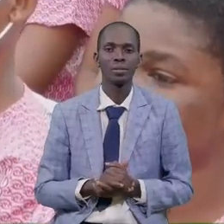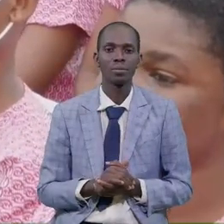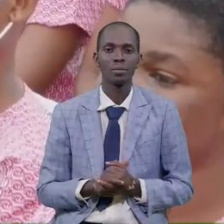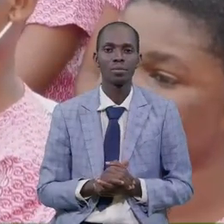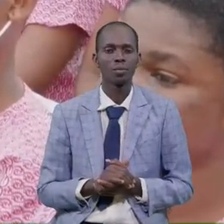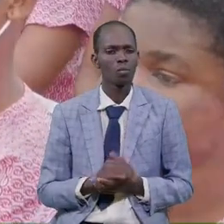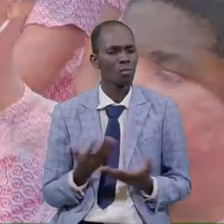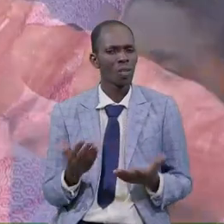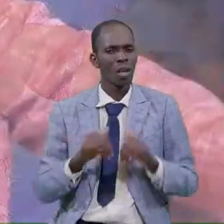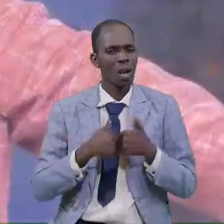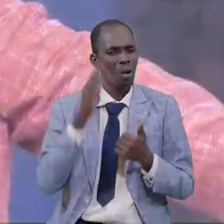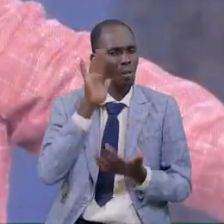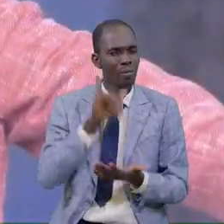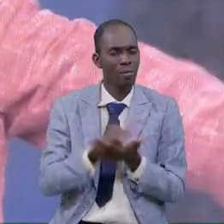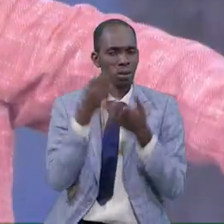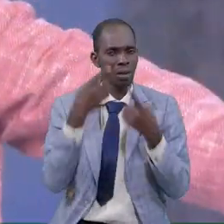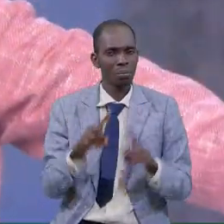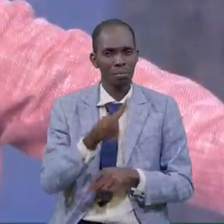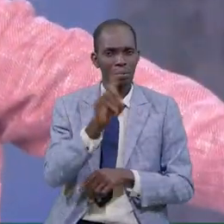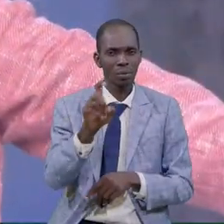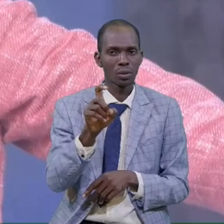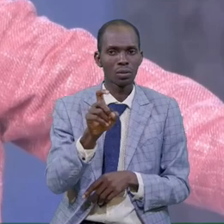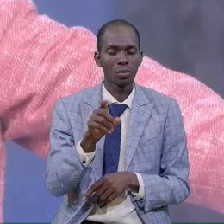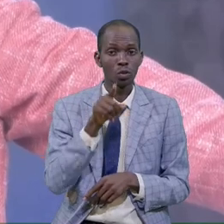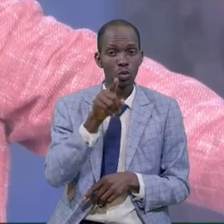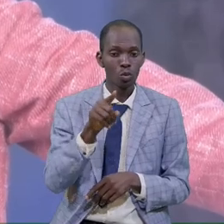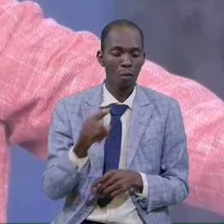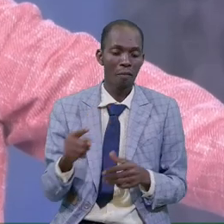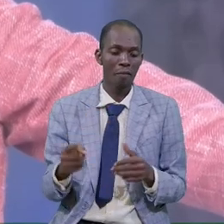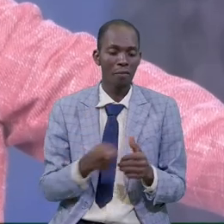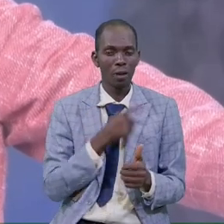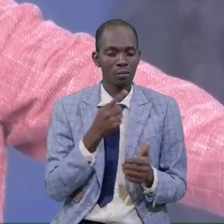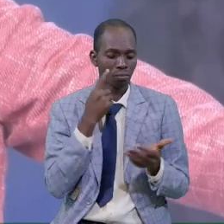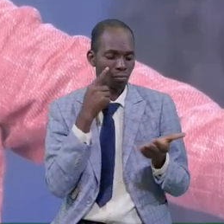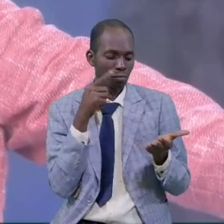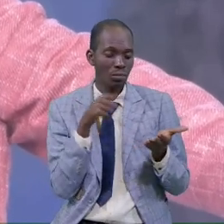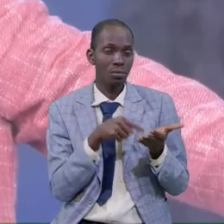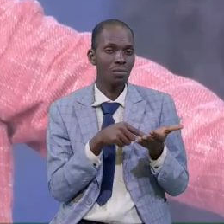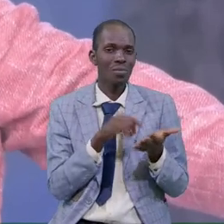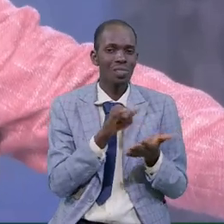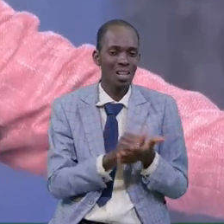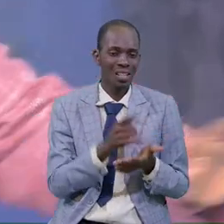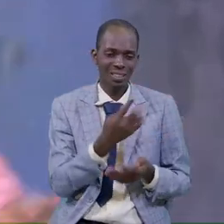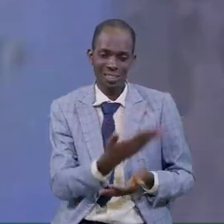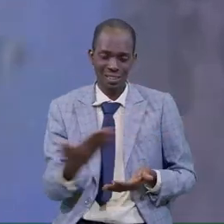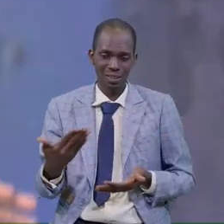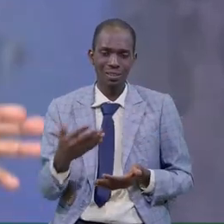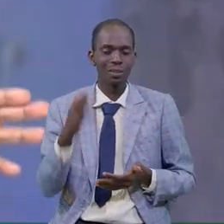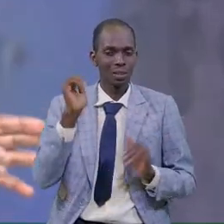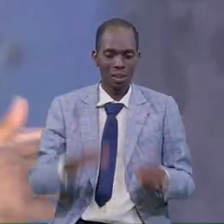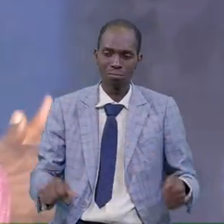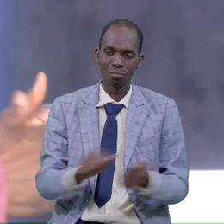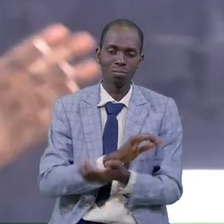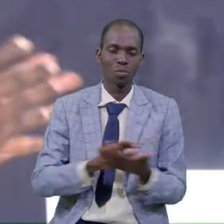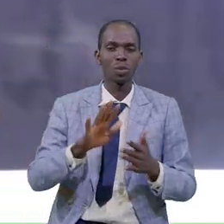cela se produit? Tu dois reconnaître que ces choses vont ruiner ta vie.